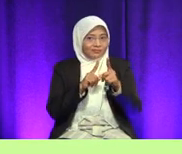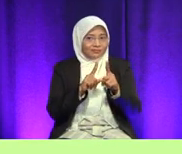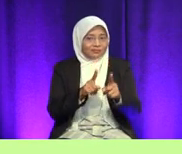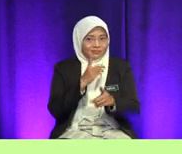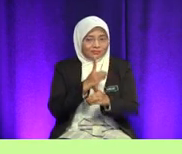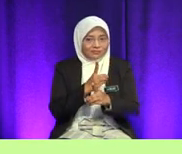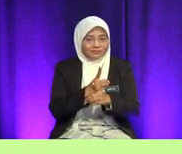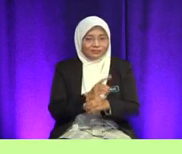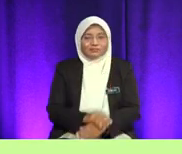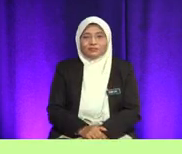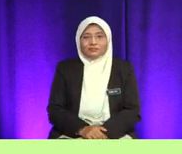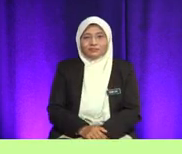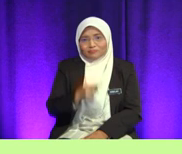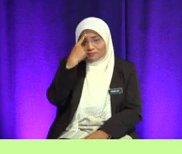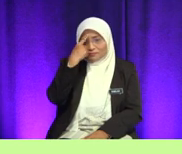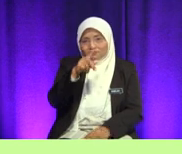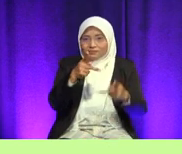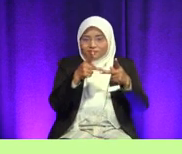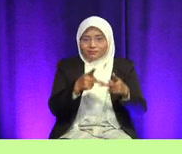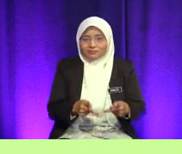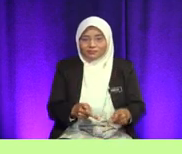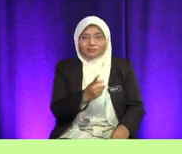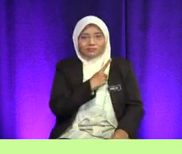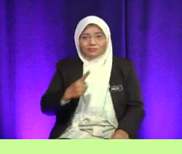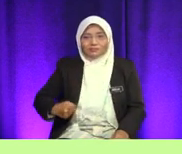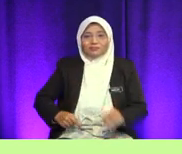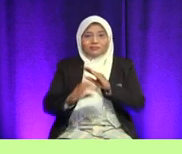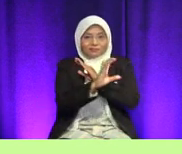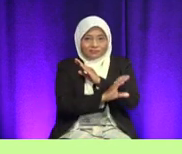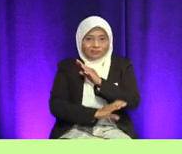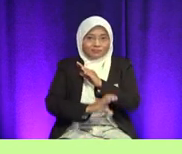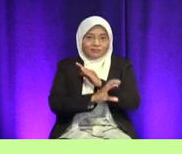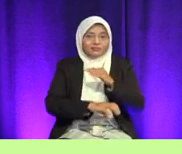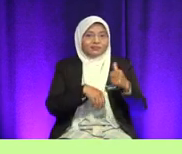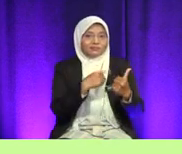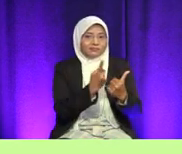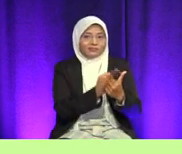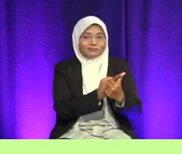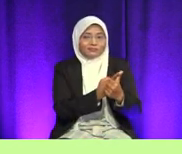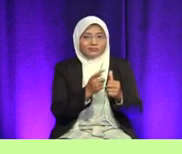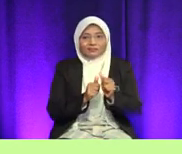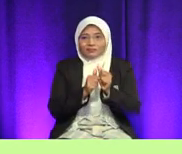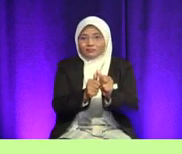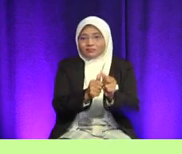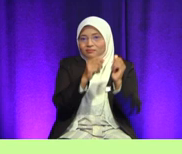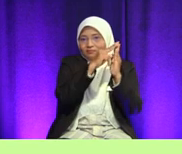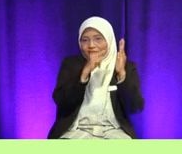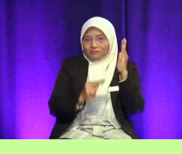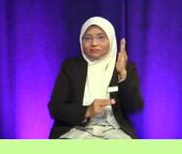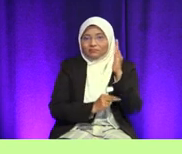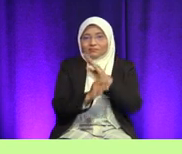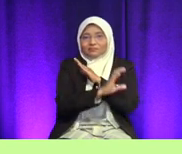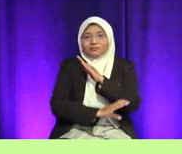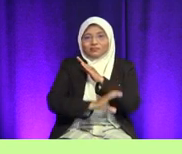mengekalkan kedaulatan negara ialah dengan mematuhi undang-undang negara selain itu saya akan taat kepada